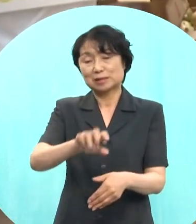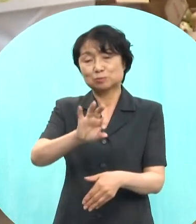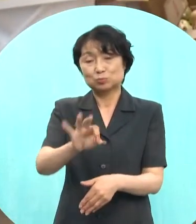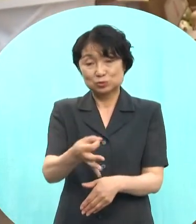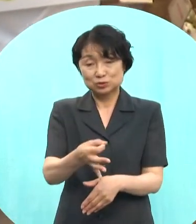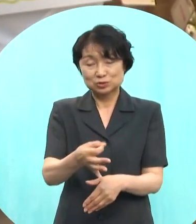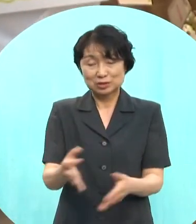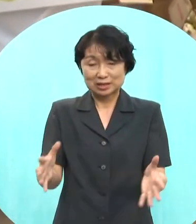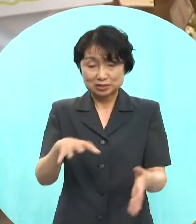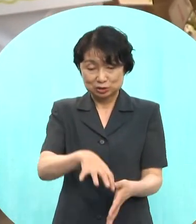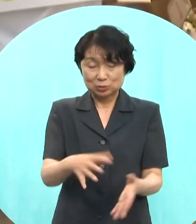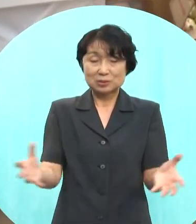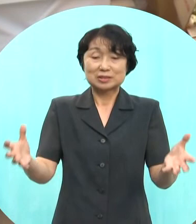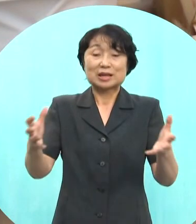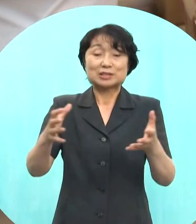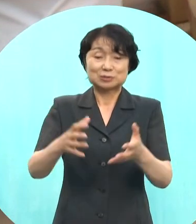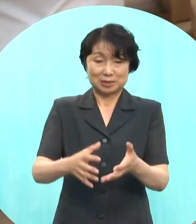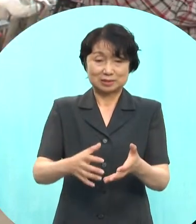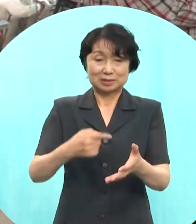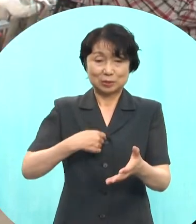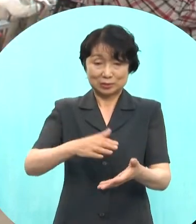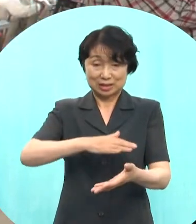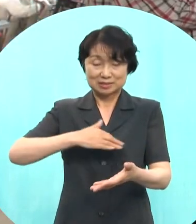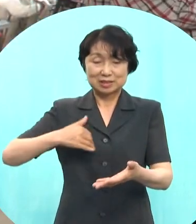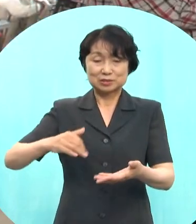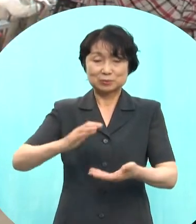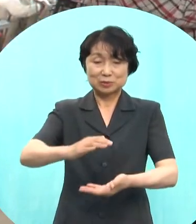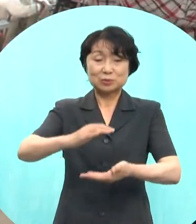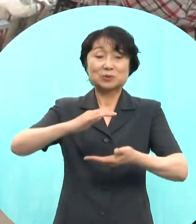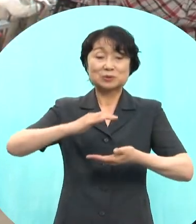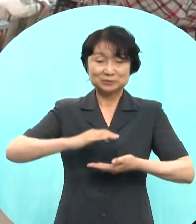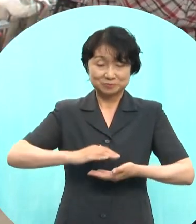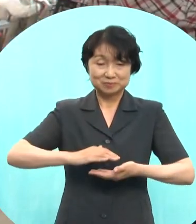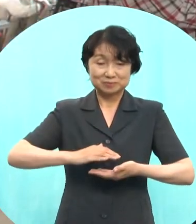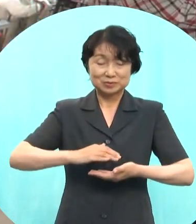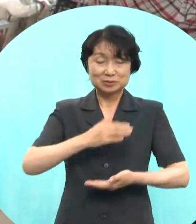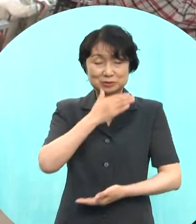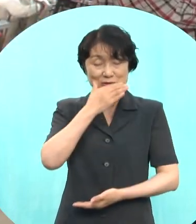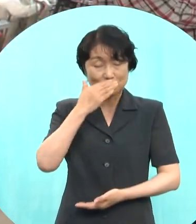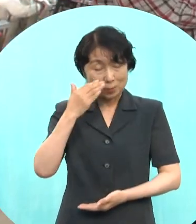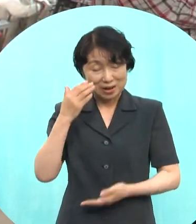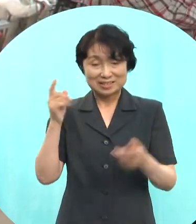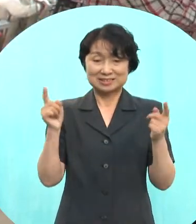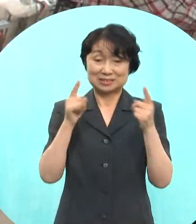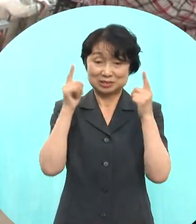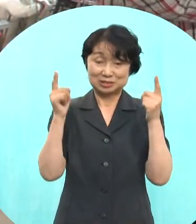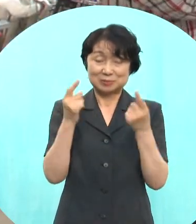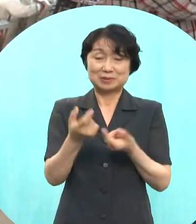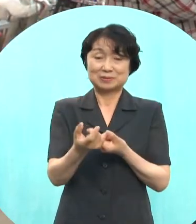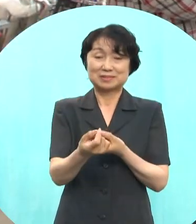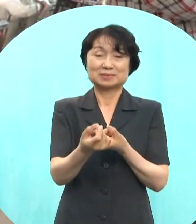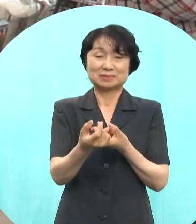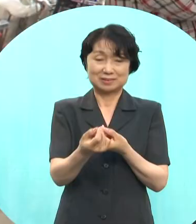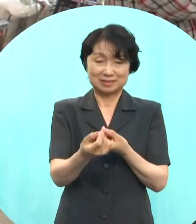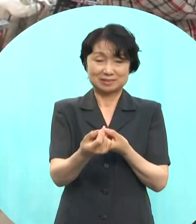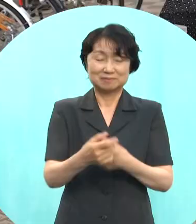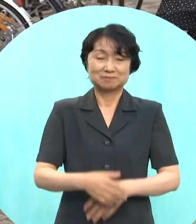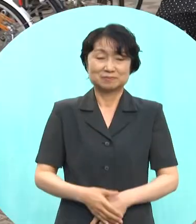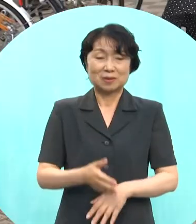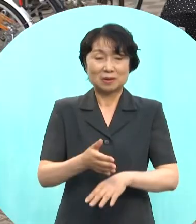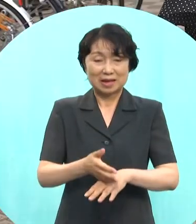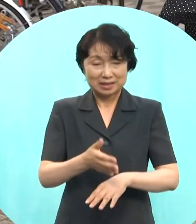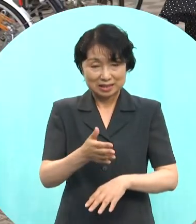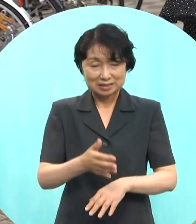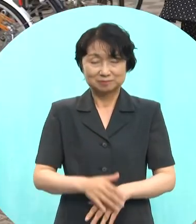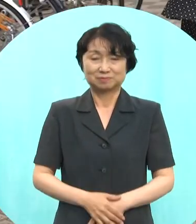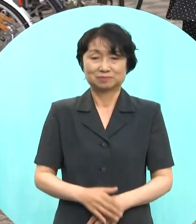水産物が一堂に会して私たちの手元まで届く、これ素晴らしいイベントですよね。